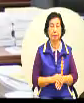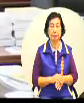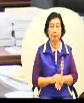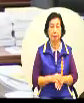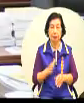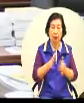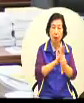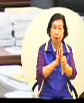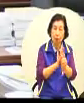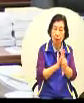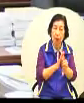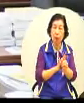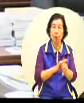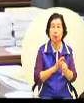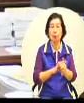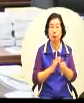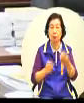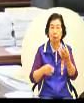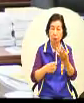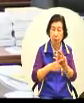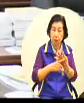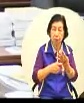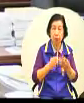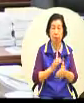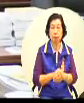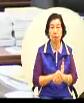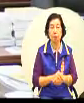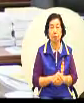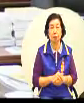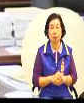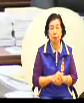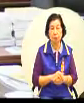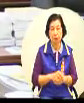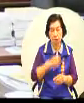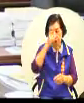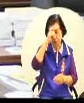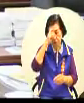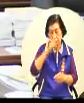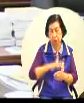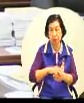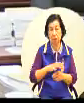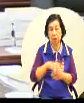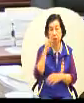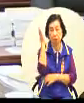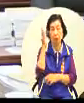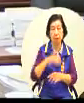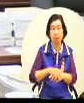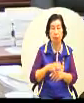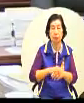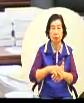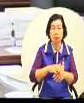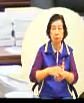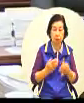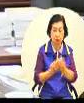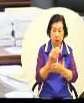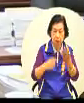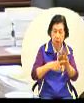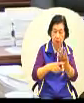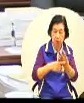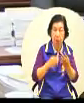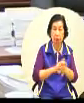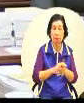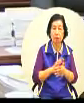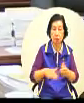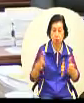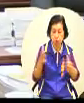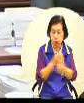业。所以我希望我们的政府对产业计划的计划项目要做总检讨